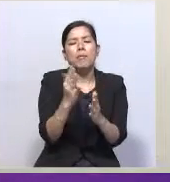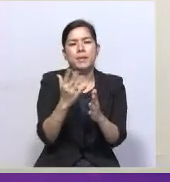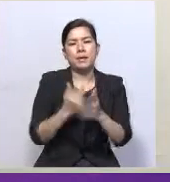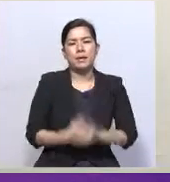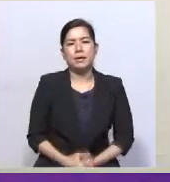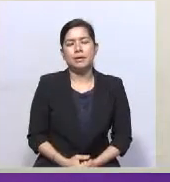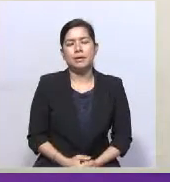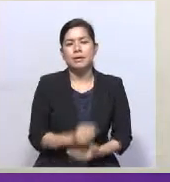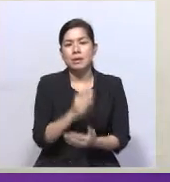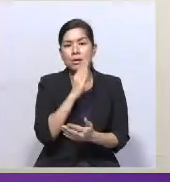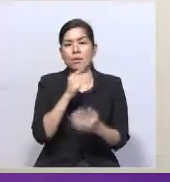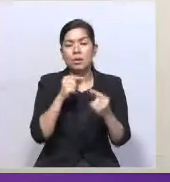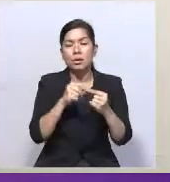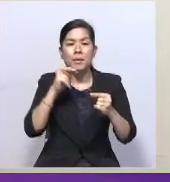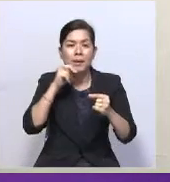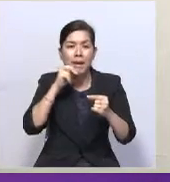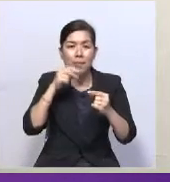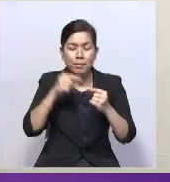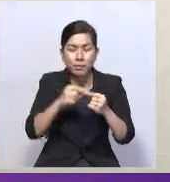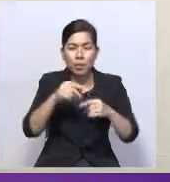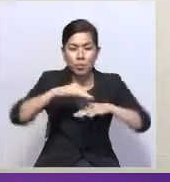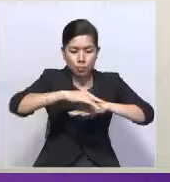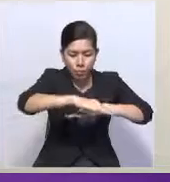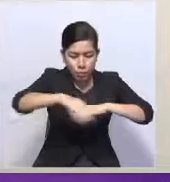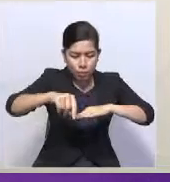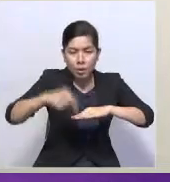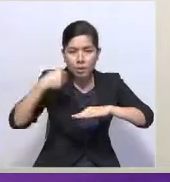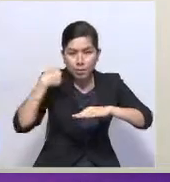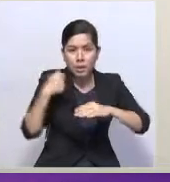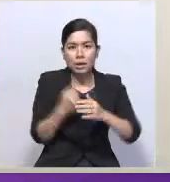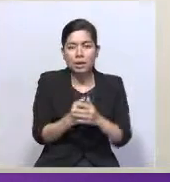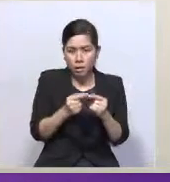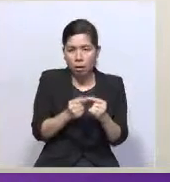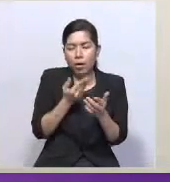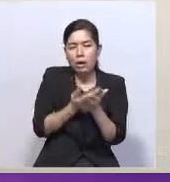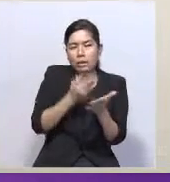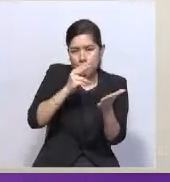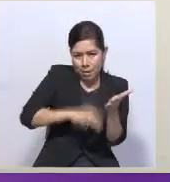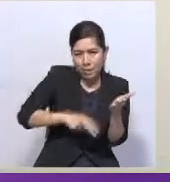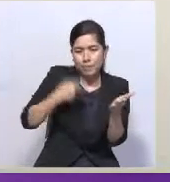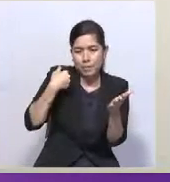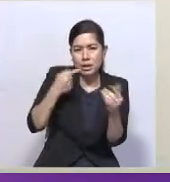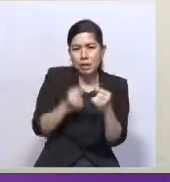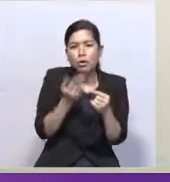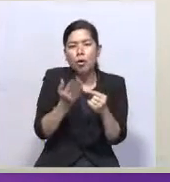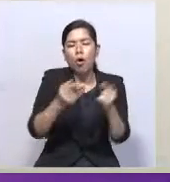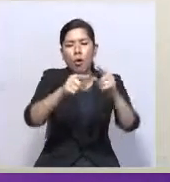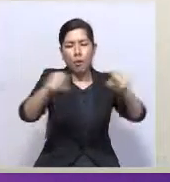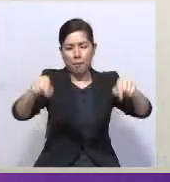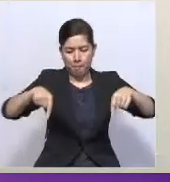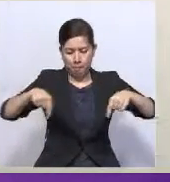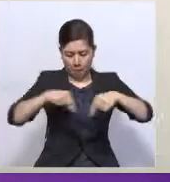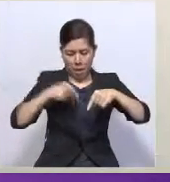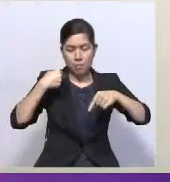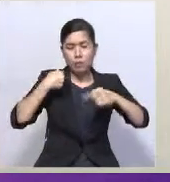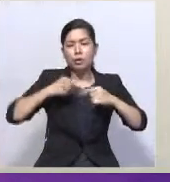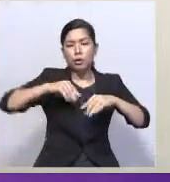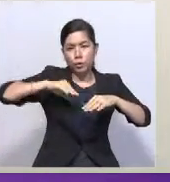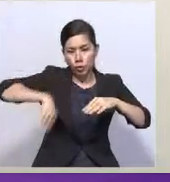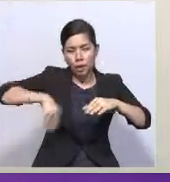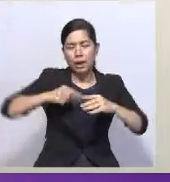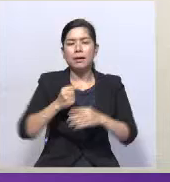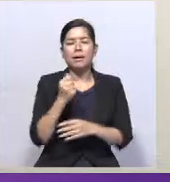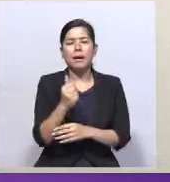ถ้าเป็นสวนน้ำที่อนุญาตได้มันก็เสียค่าปรับแล้วก็มาขออนุญาตย้อนหลังได้ฉบับที่17เ